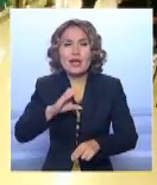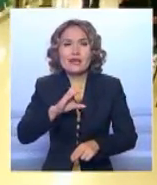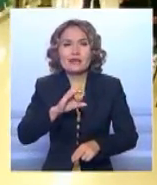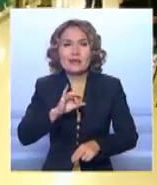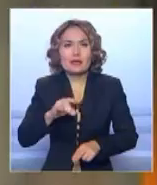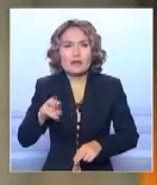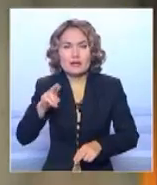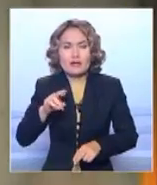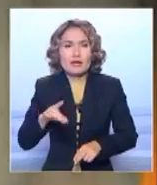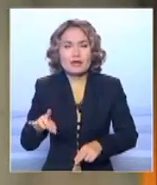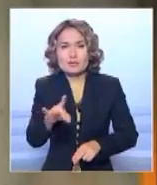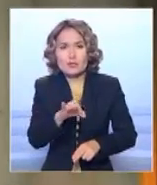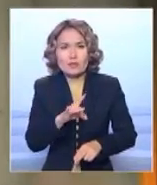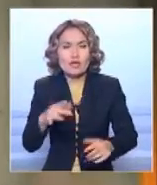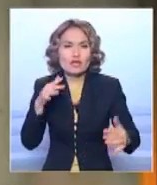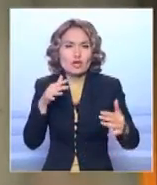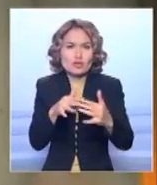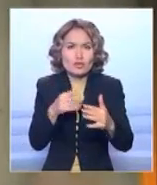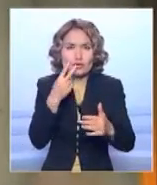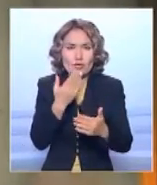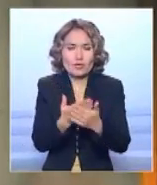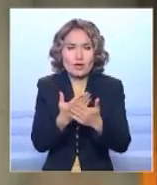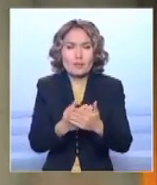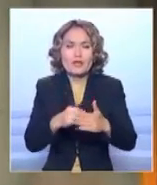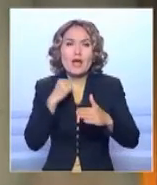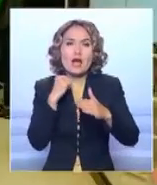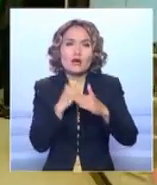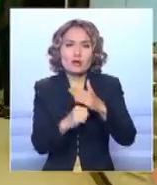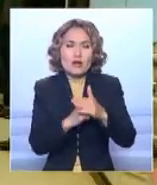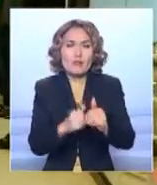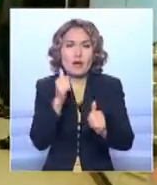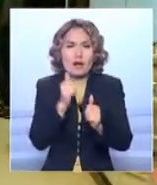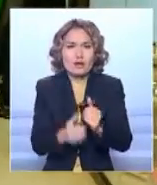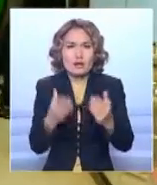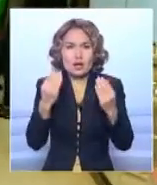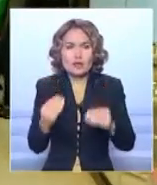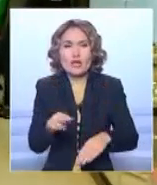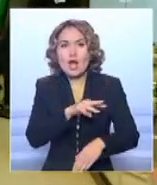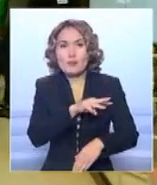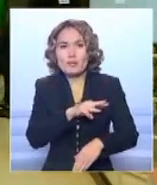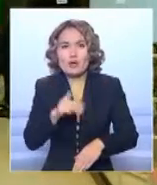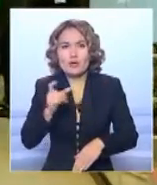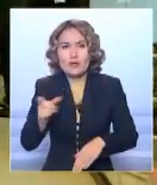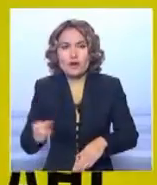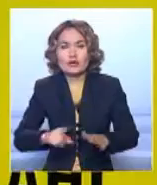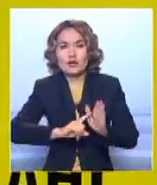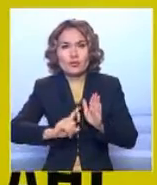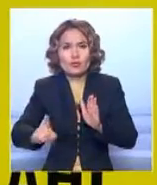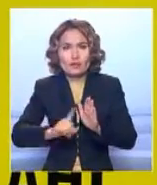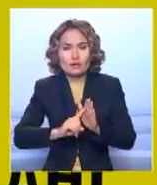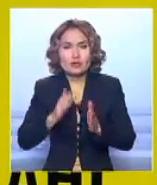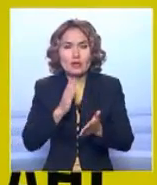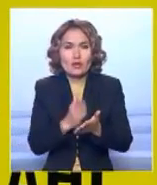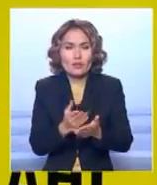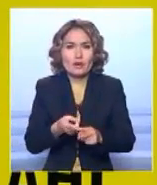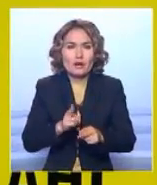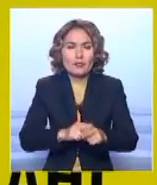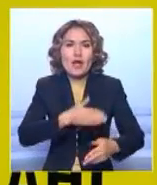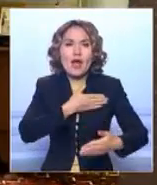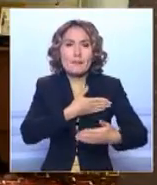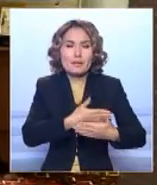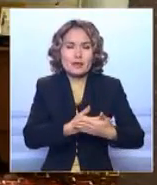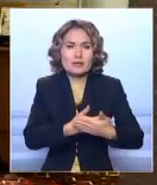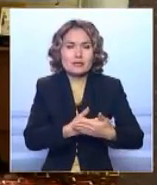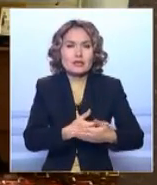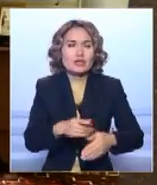жерді таңдауда бекер емес. Өйткені жерасты жолымен аптасына кемі миллион адам арлы-берлі ағылып жатады. Осылайша белсенділер